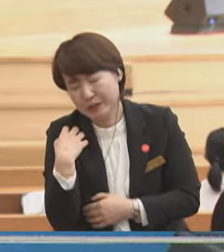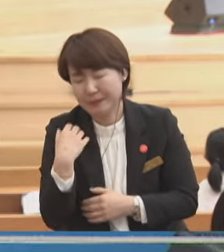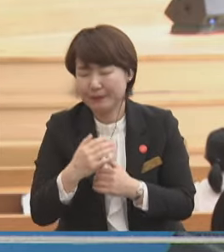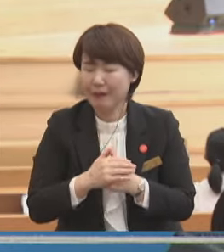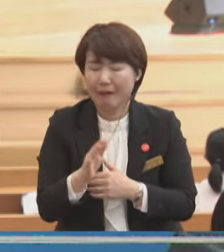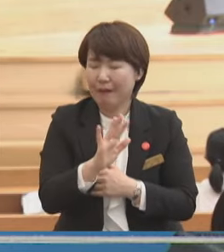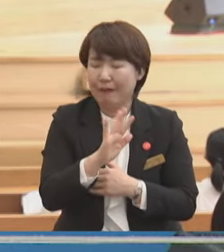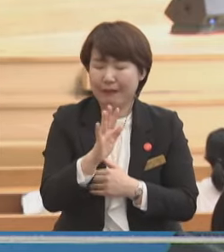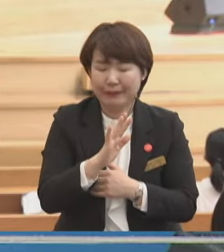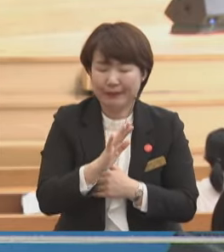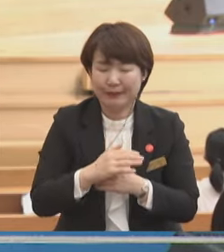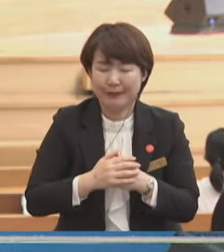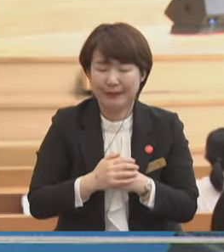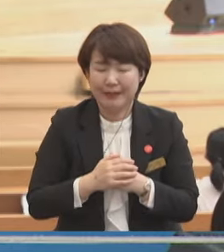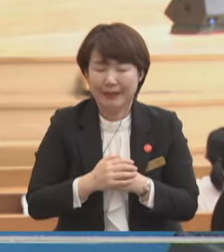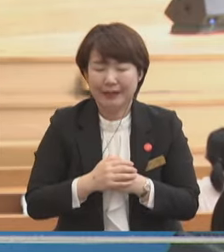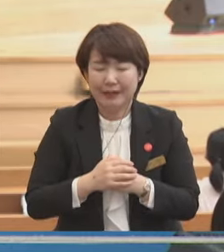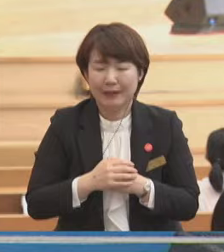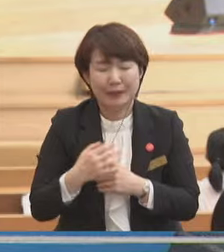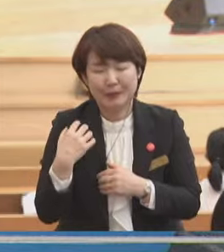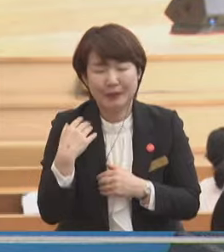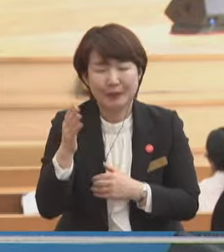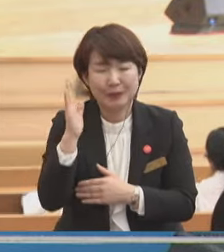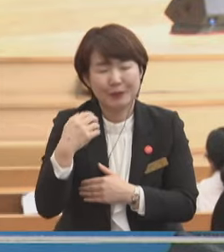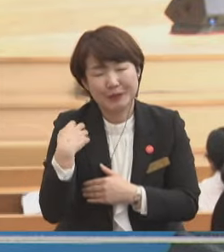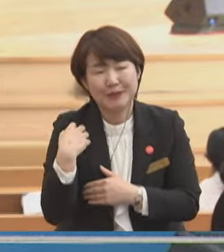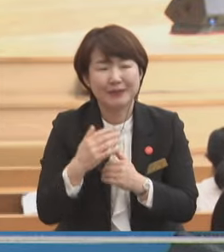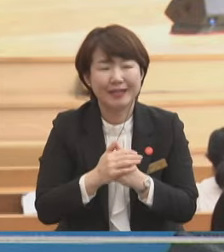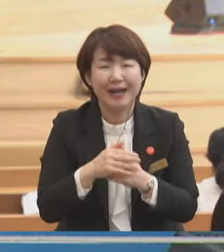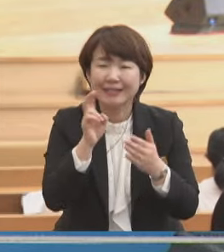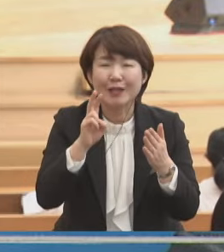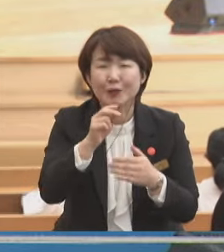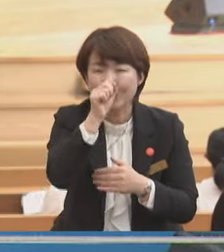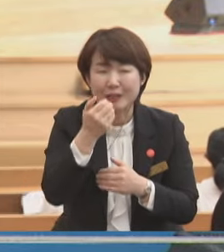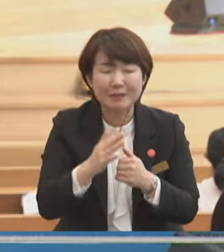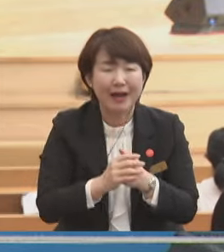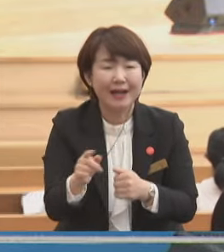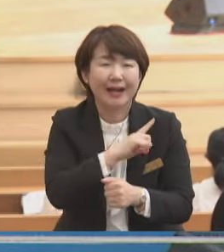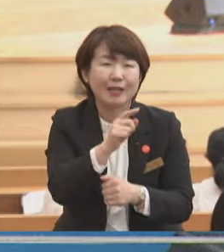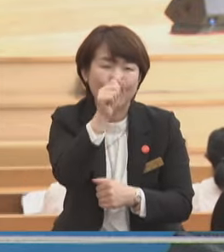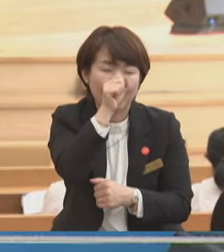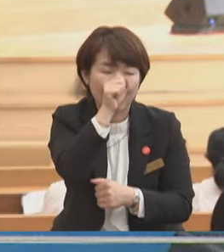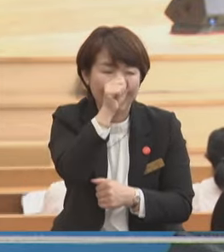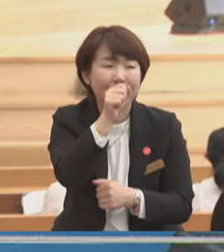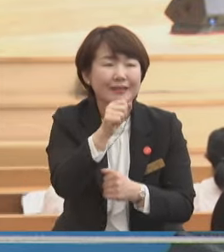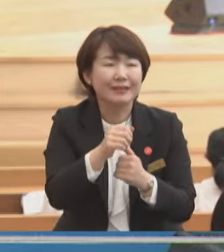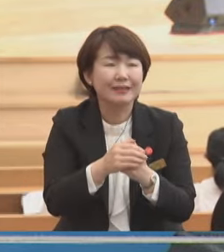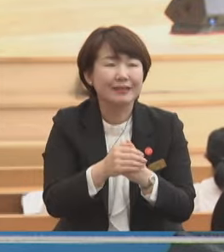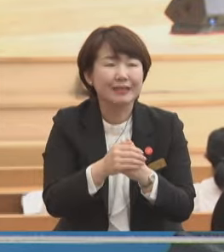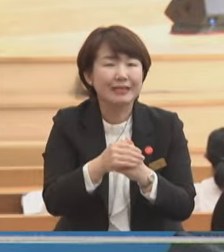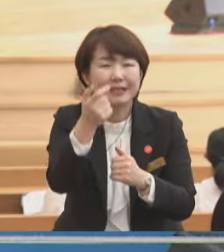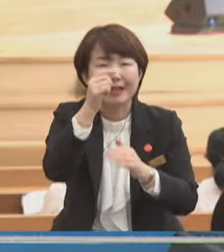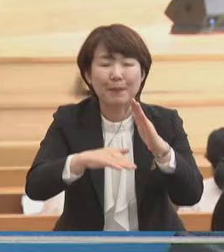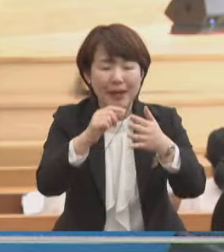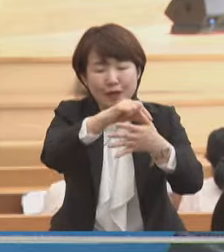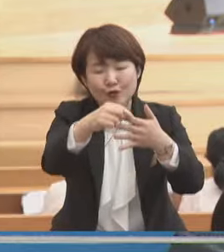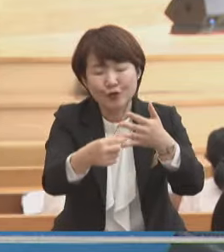웬만하면 내가 설교를 안 하고 싶지 찬양도 좋지만 제가 정말 개인적으로 좋아하는 예배